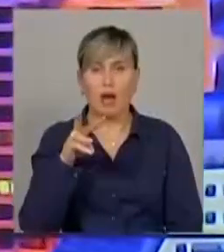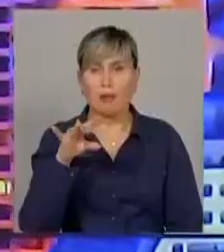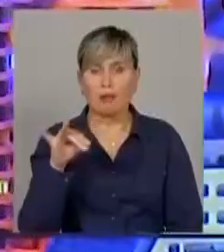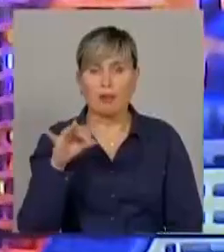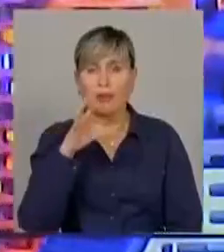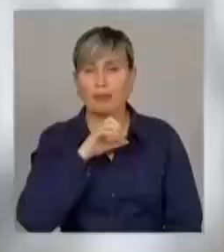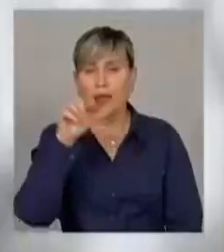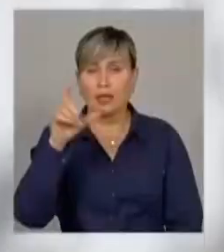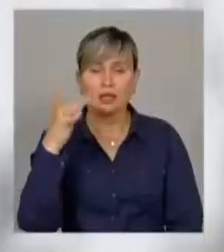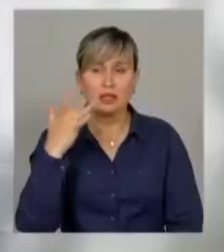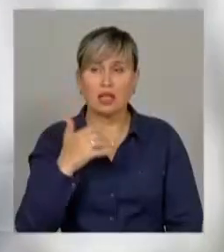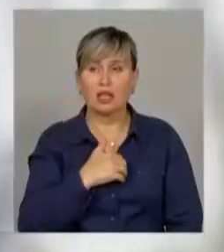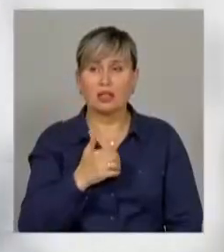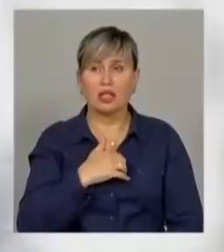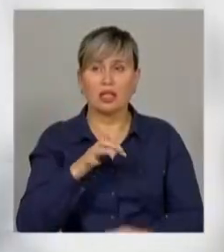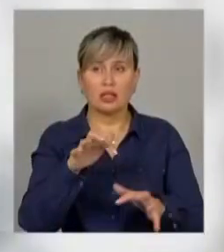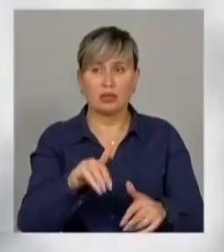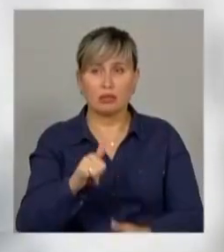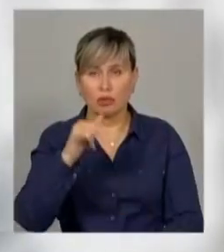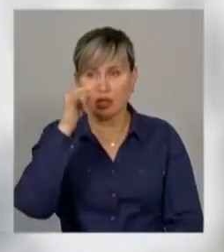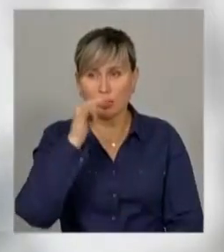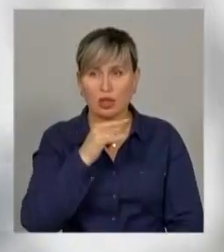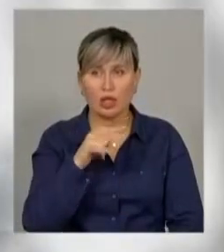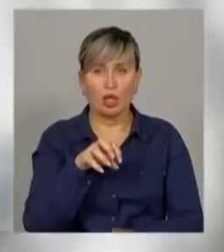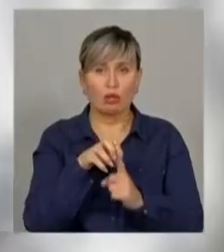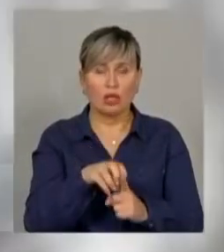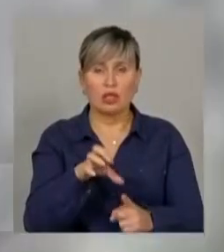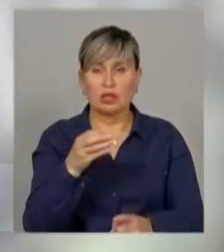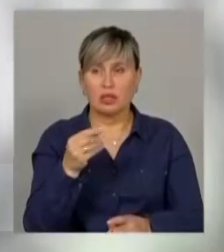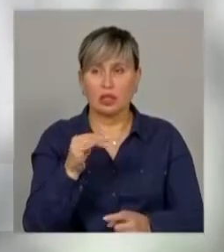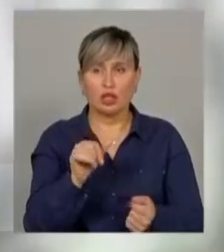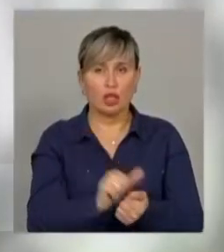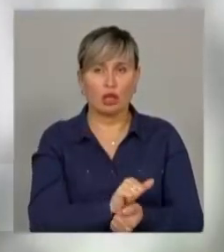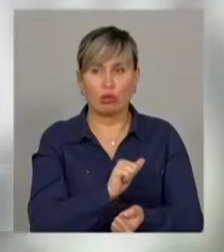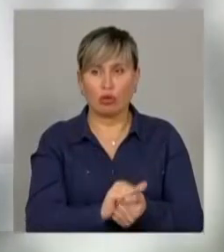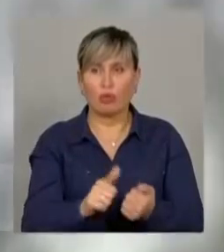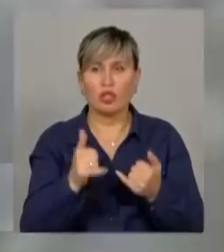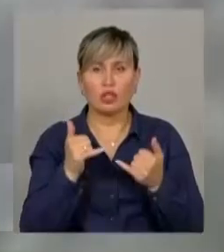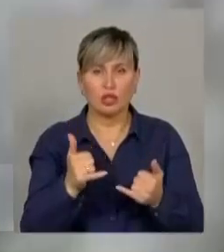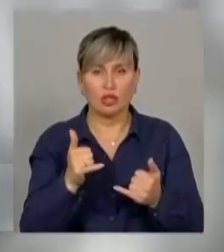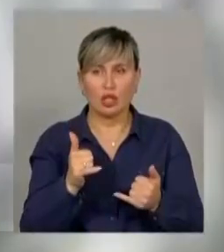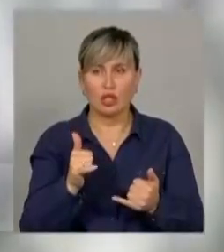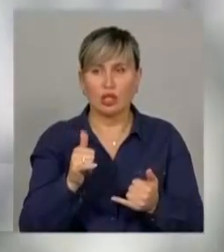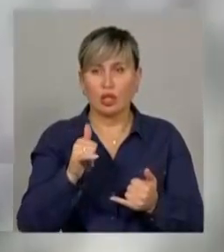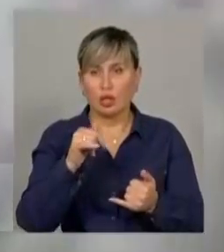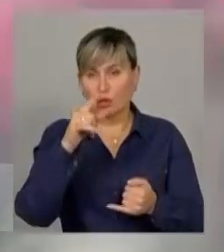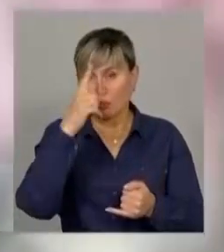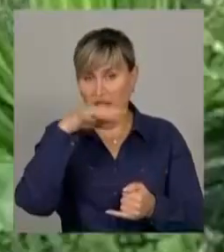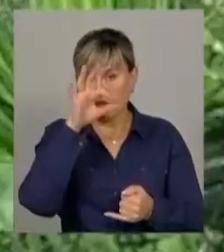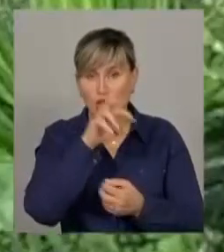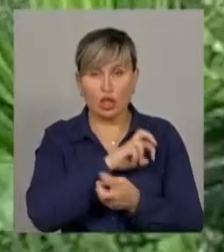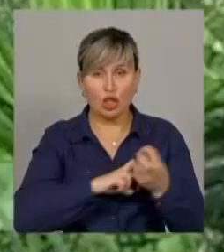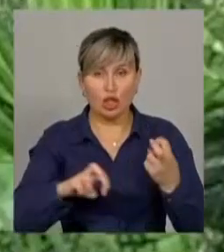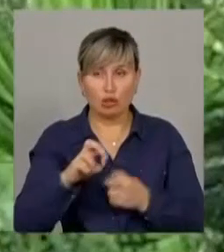грабители в США хотели отобрать у нашего соотечественника рюкзак с деньгами и документами. Сейчас полицейские ищут преступников. Как